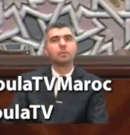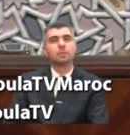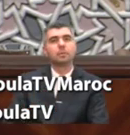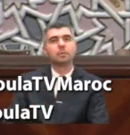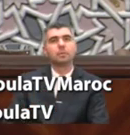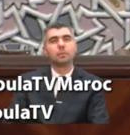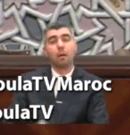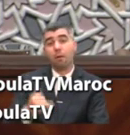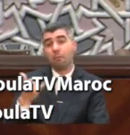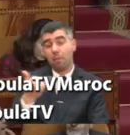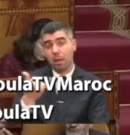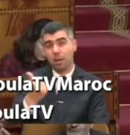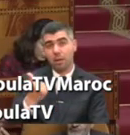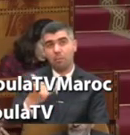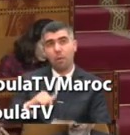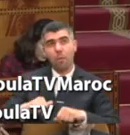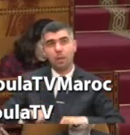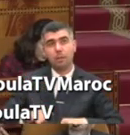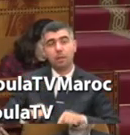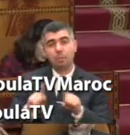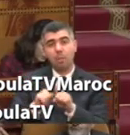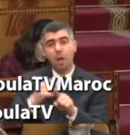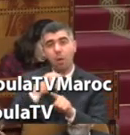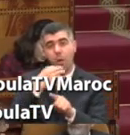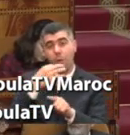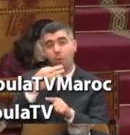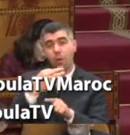الوزير لابد نقول الحقيقة أن